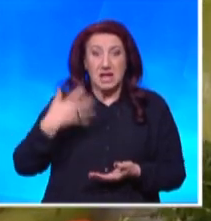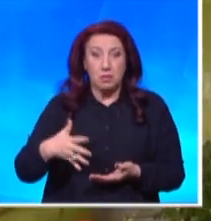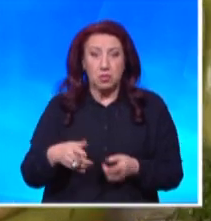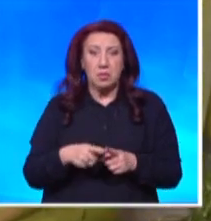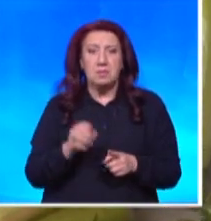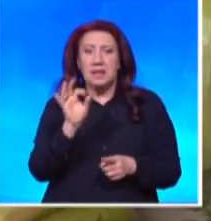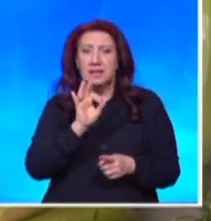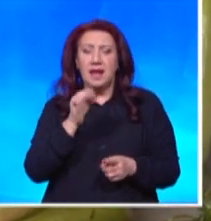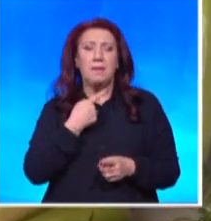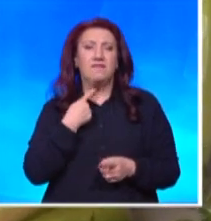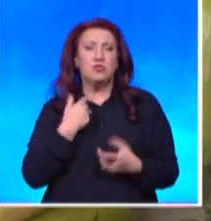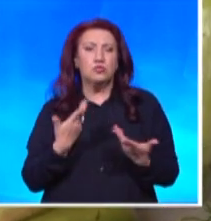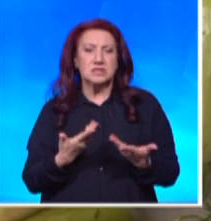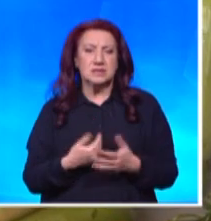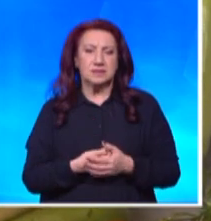вкусно.